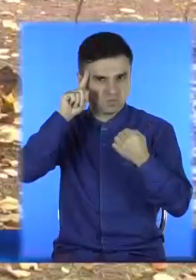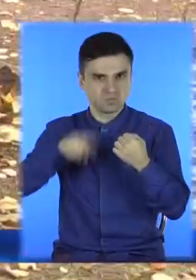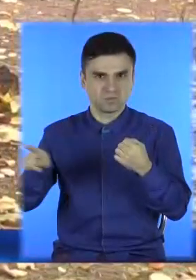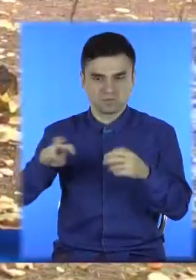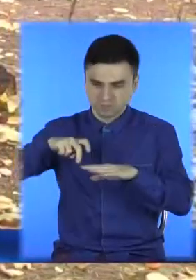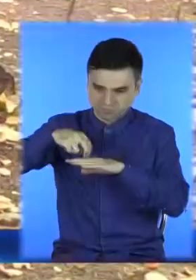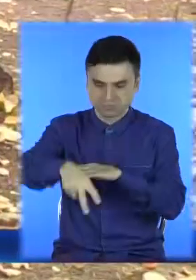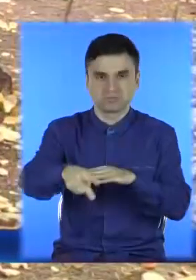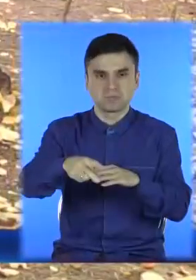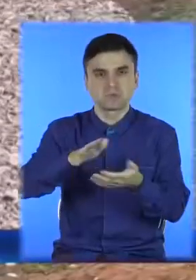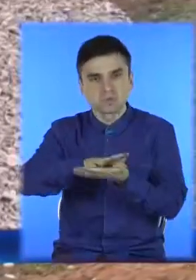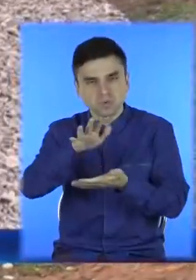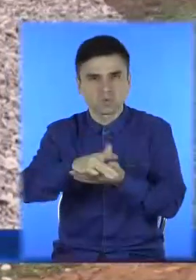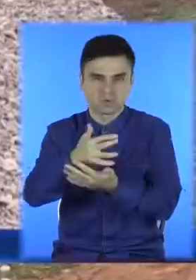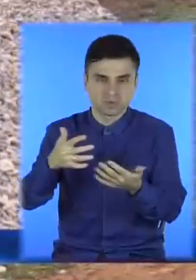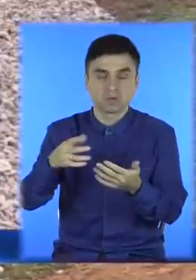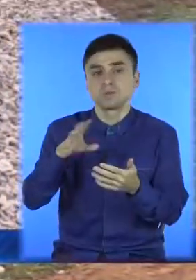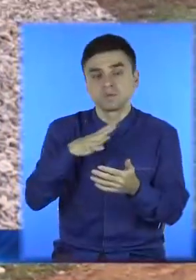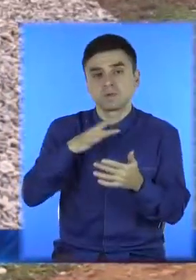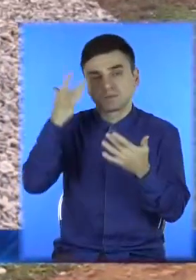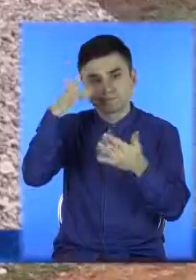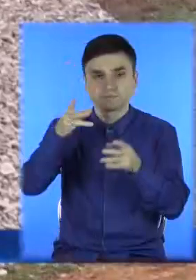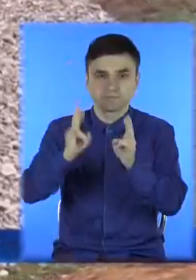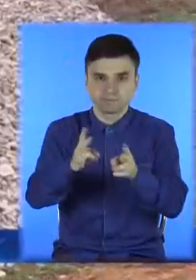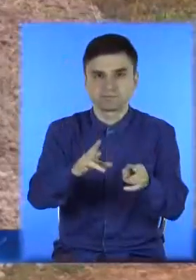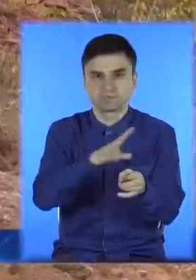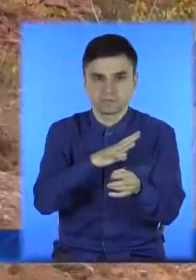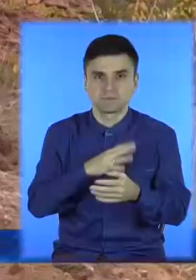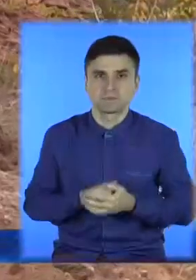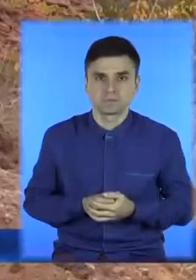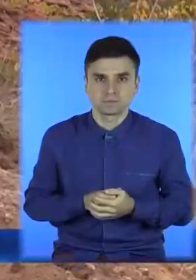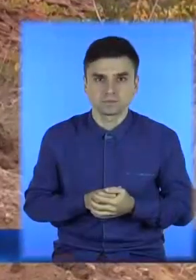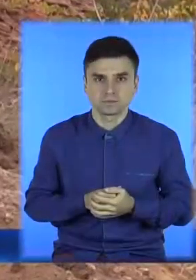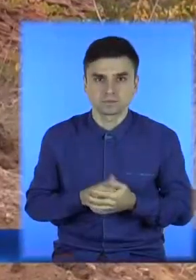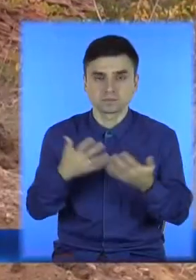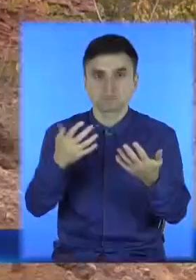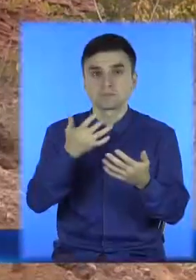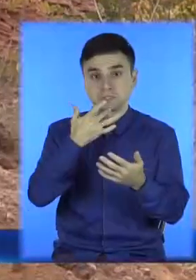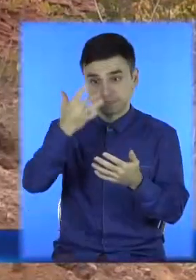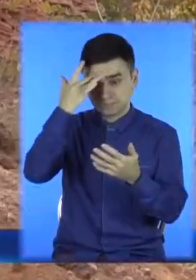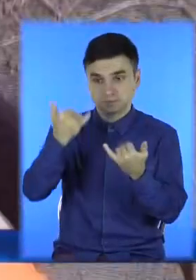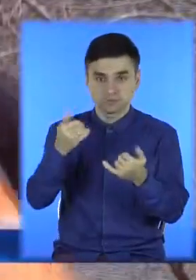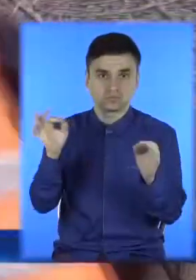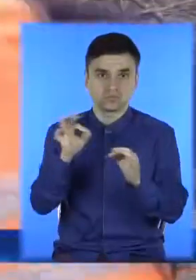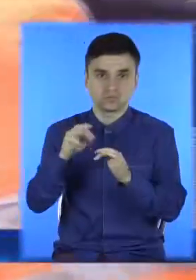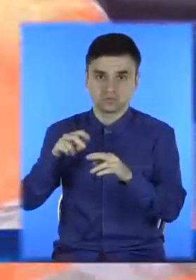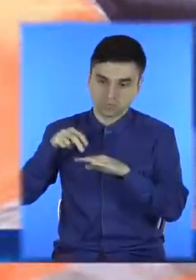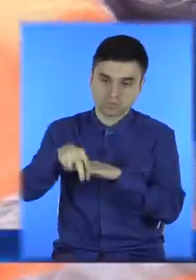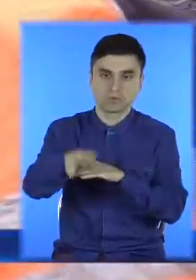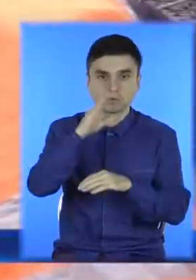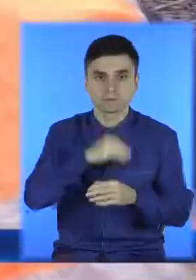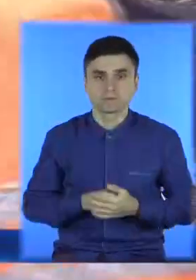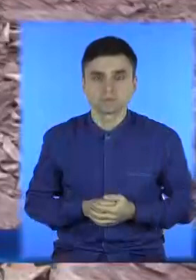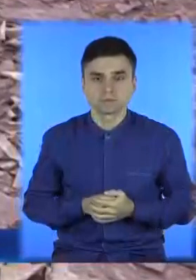лета других вариантов нету. Підрядники вже майже завершили підготовчі роботи та незабаром розпочнуть укріплювати схил, на якому